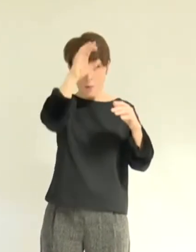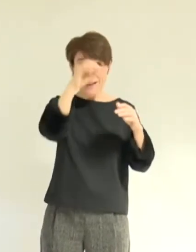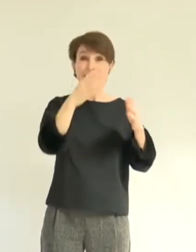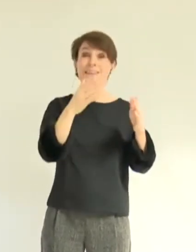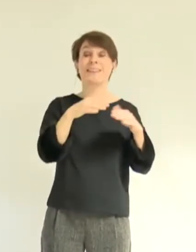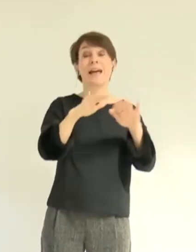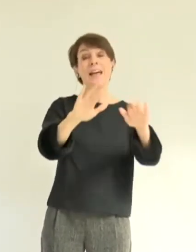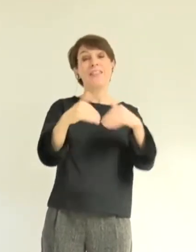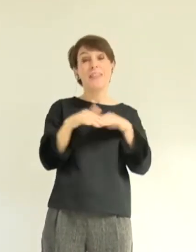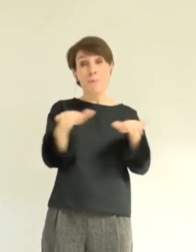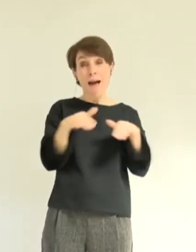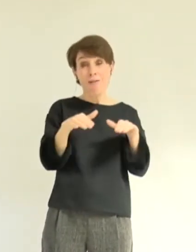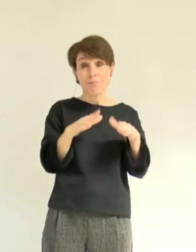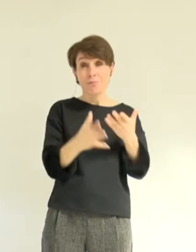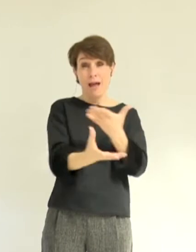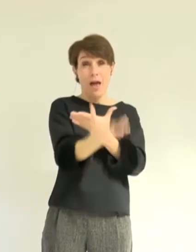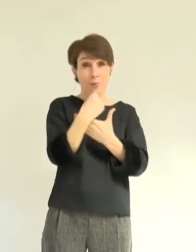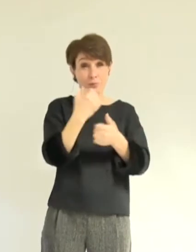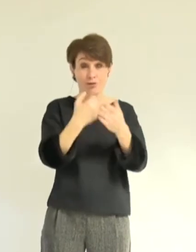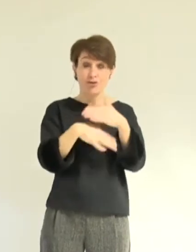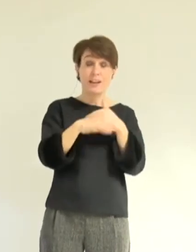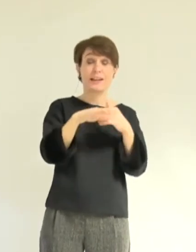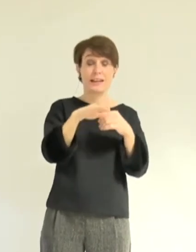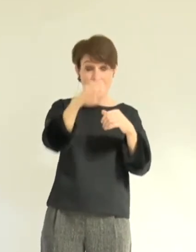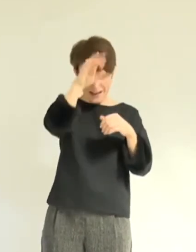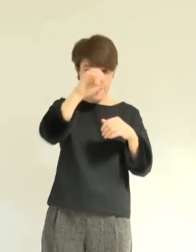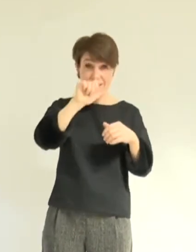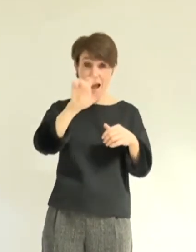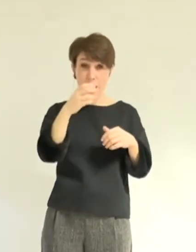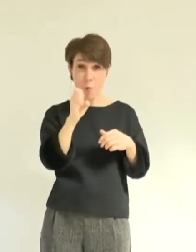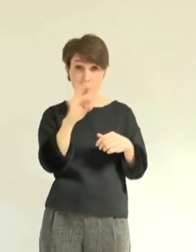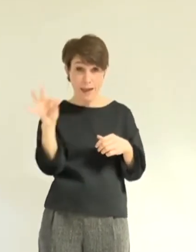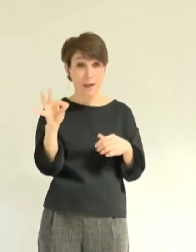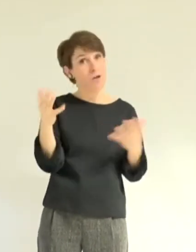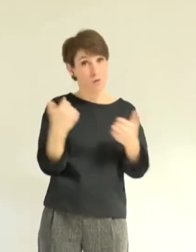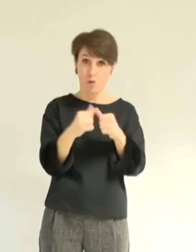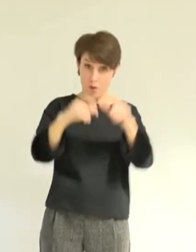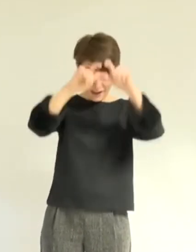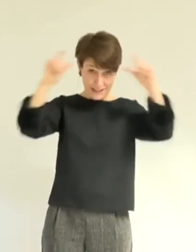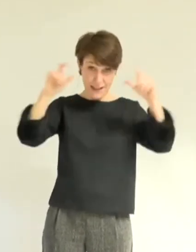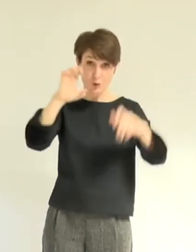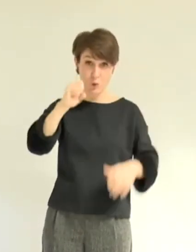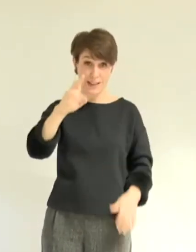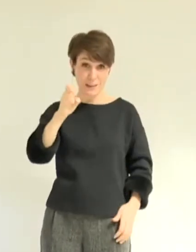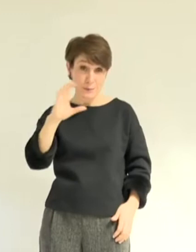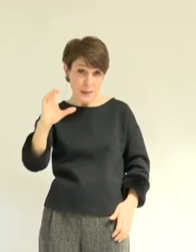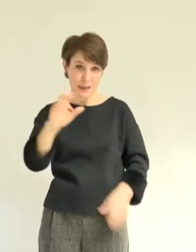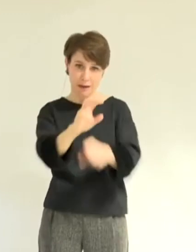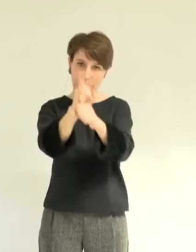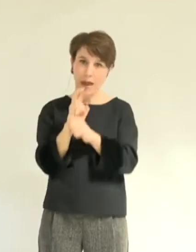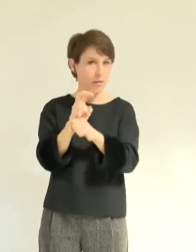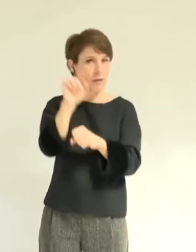l'enjeu, c'est de conserver ce statut d'ESPIC, établissement de santé collective, qui est le moyen